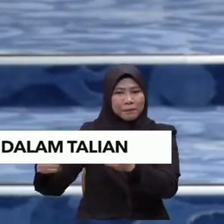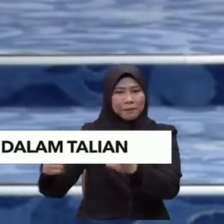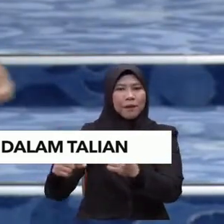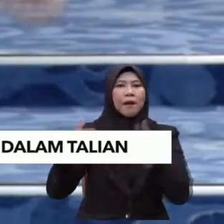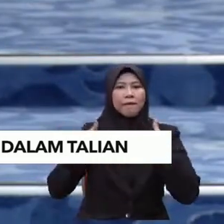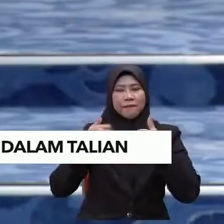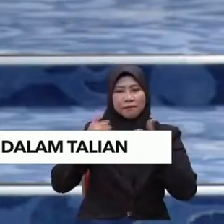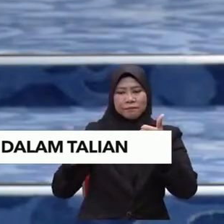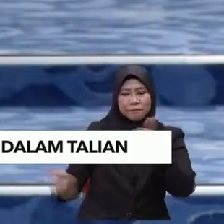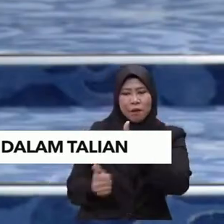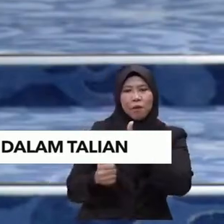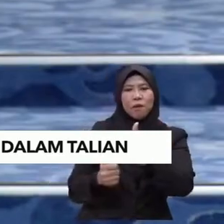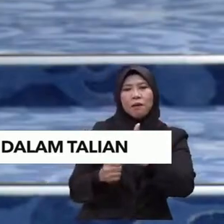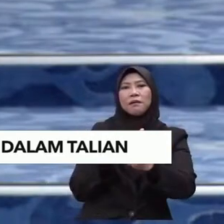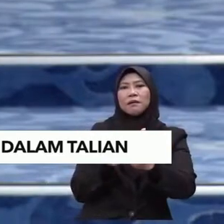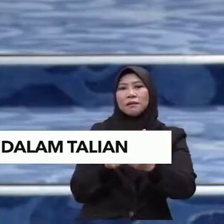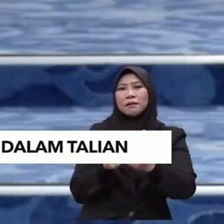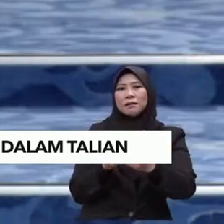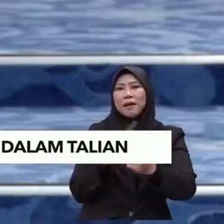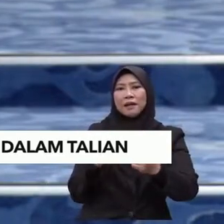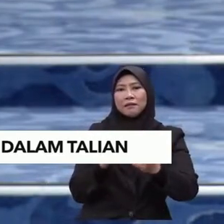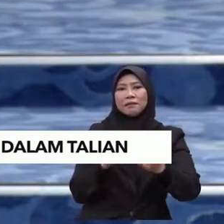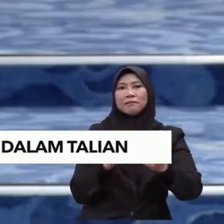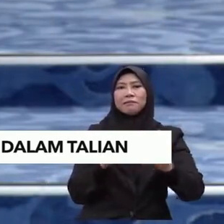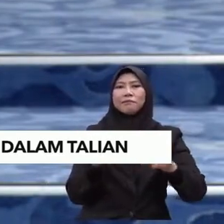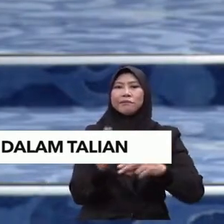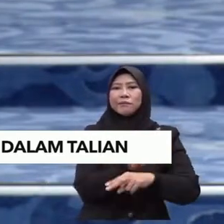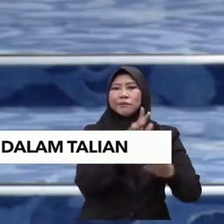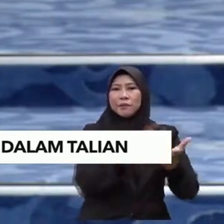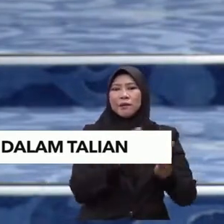dia punya politik